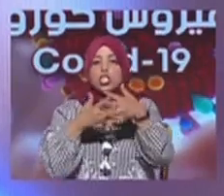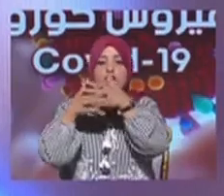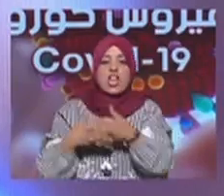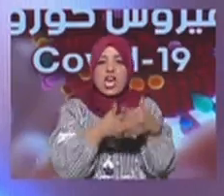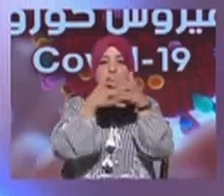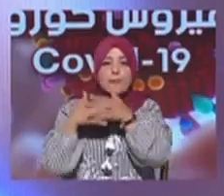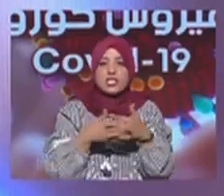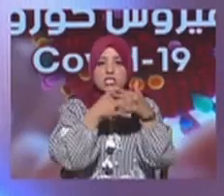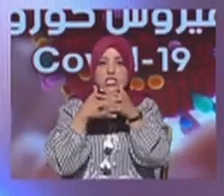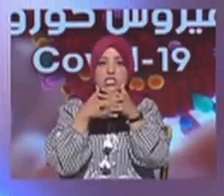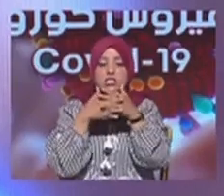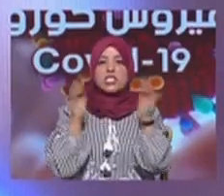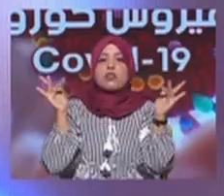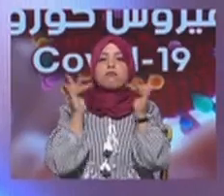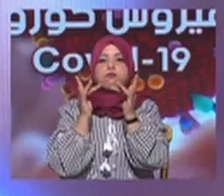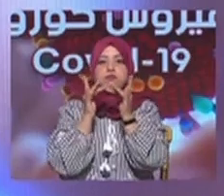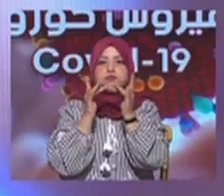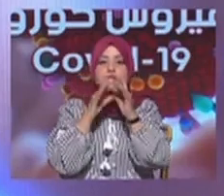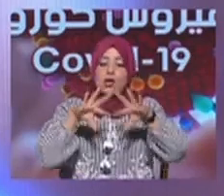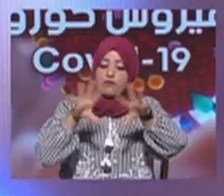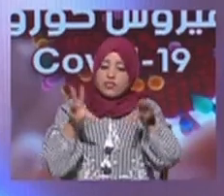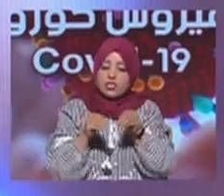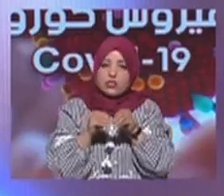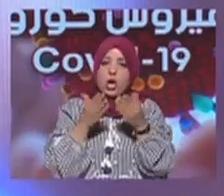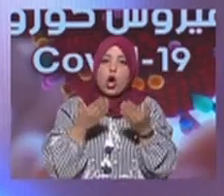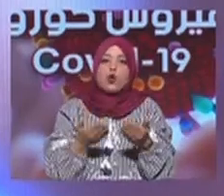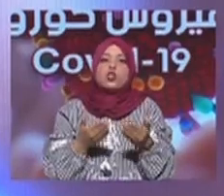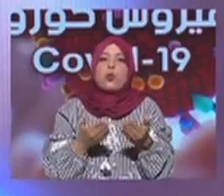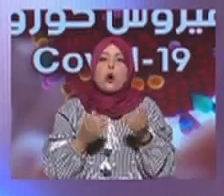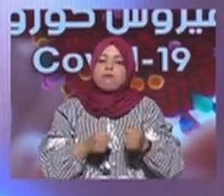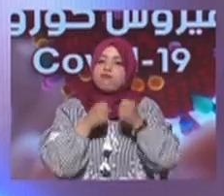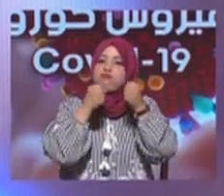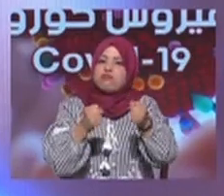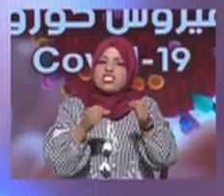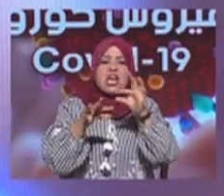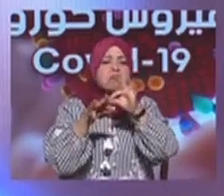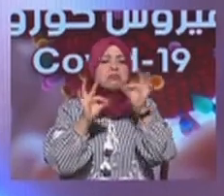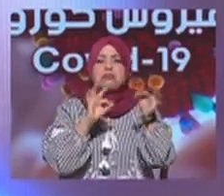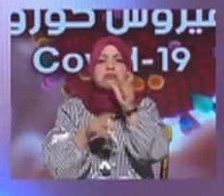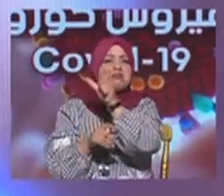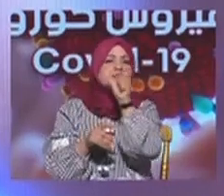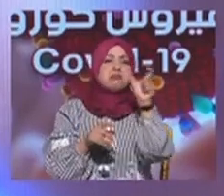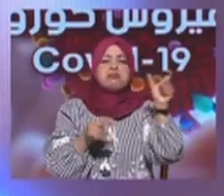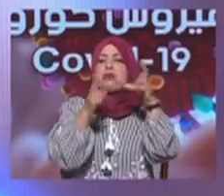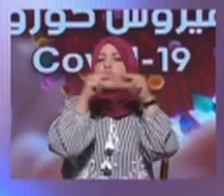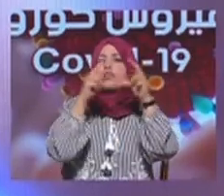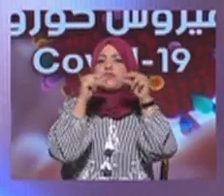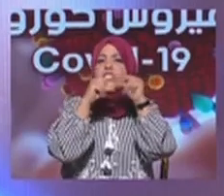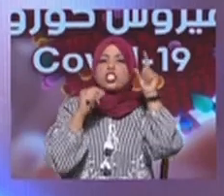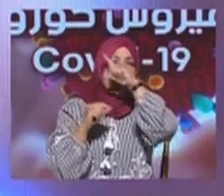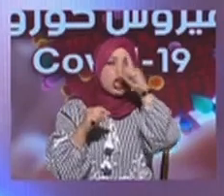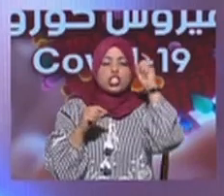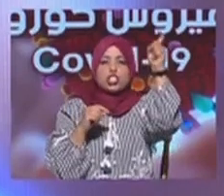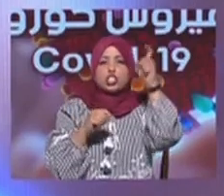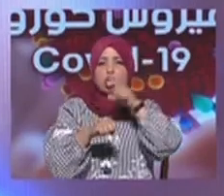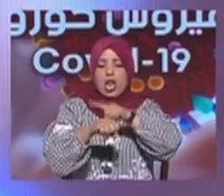كيلكو ميوتاسيون قلت لك ديما سي دي ريزولتا بريليمينير ما نحبش ندخلوا ياسر في لي ديتاي نتاع الريزولتا يجي وقتهم اكيد يجي وقتهم ان شاء الله ونعملوا